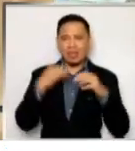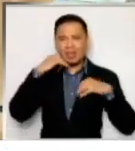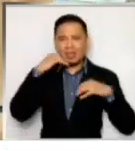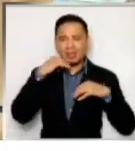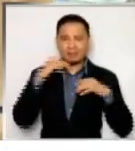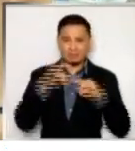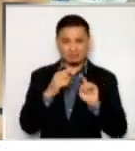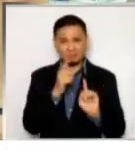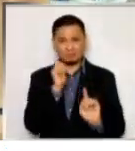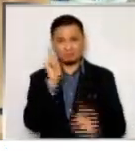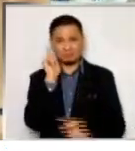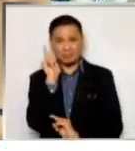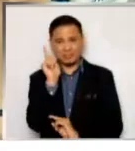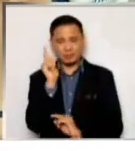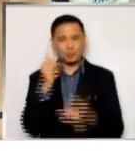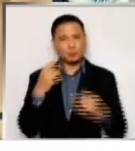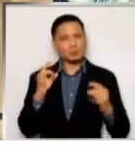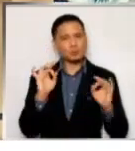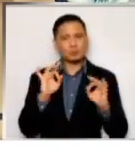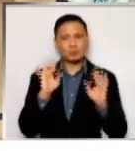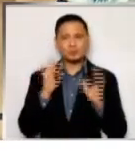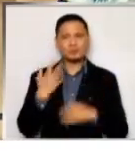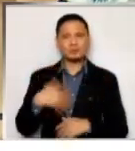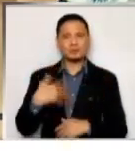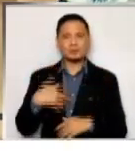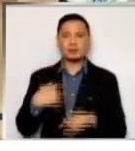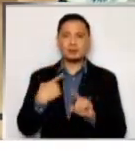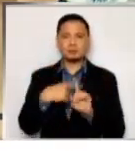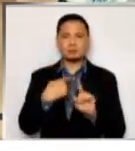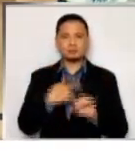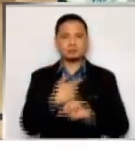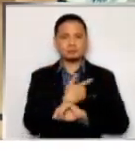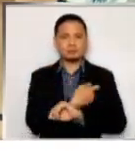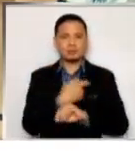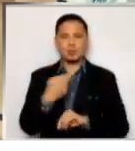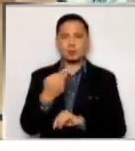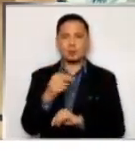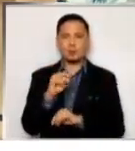hormonal stuff pa siya. So, nahihirapan siya lalo. Pero push nang push. Wow, nice go, Pauline! Ang galing!